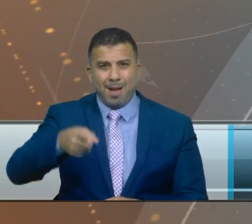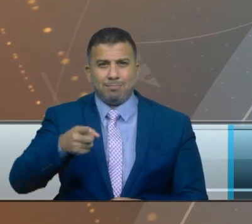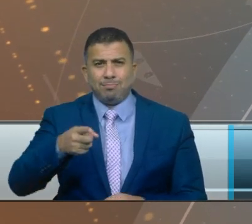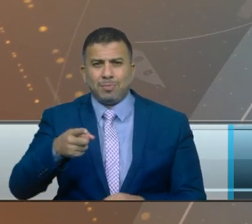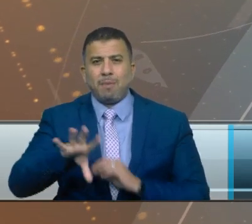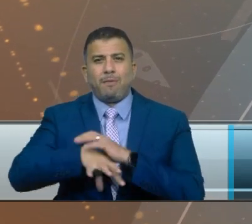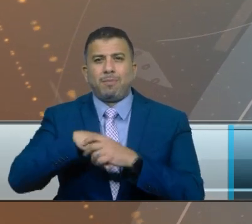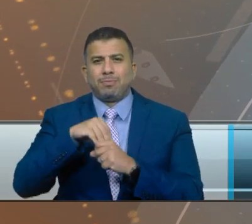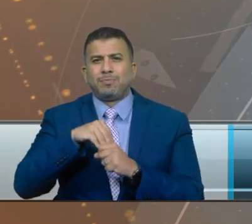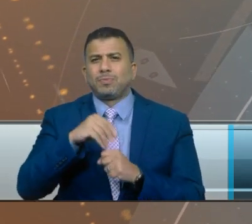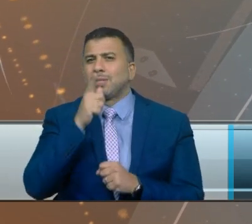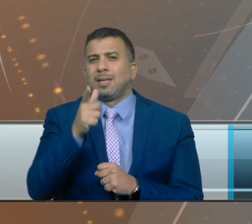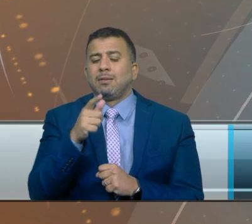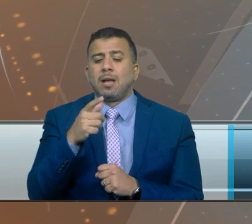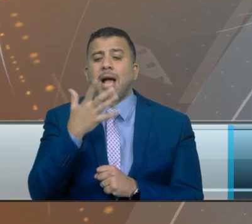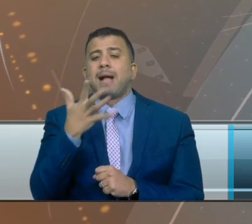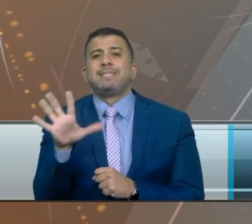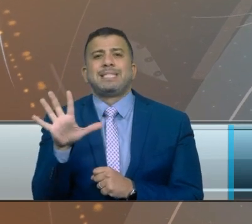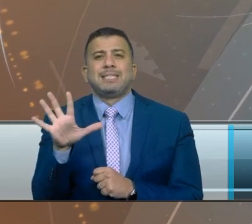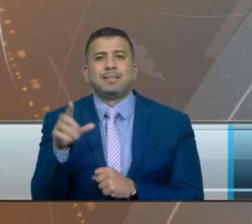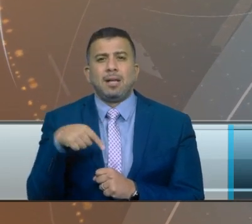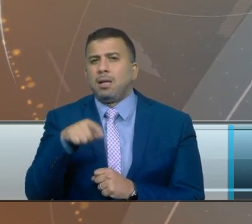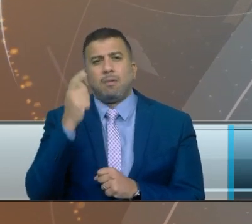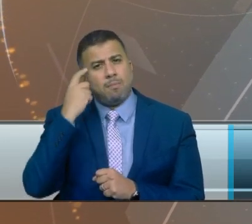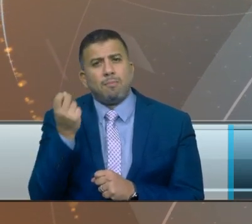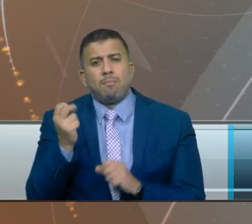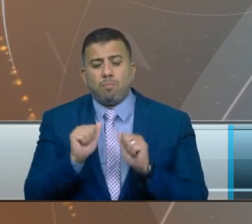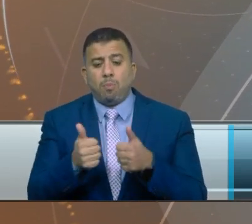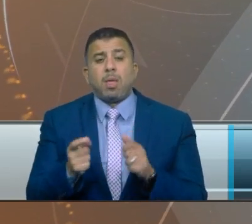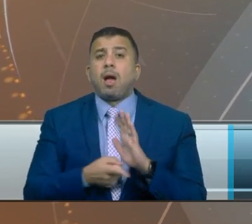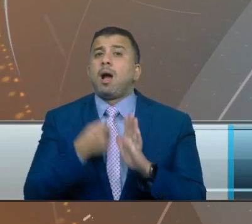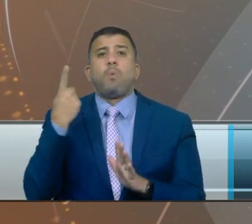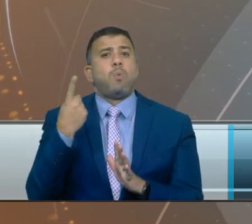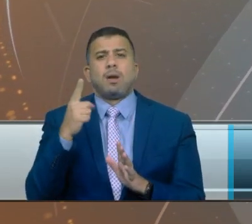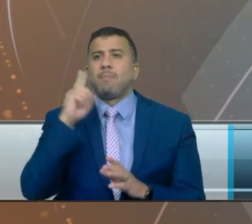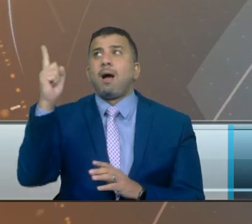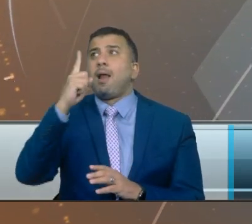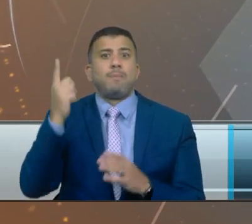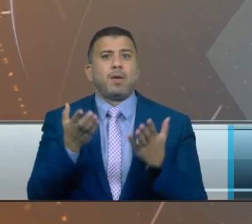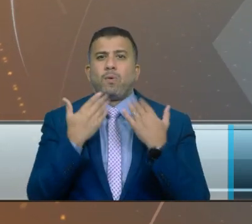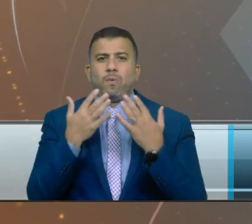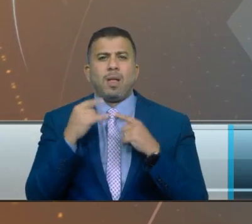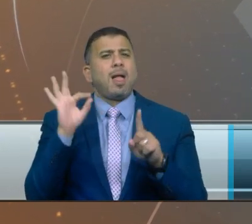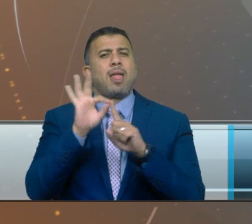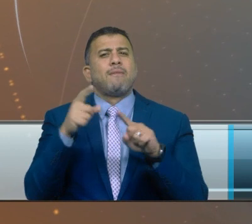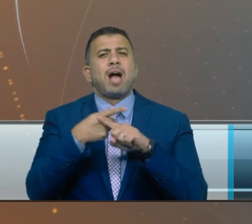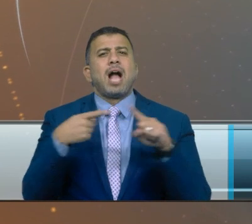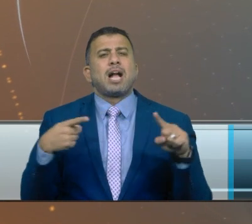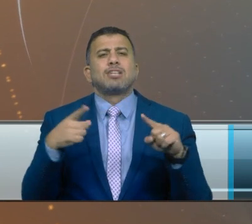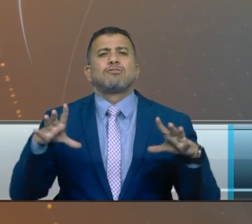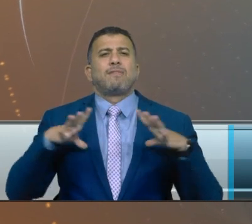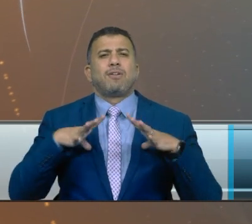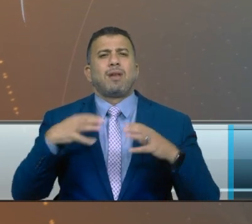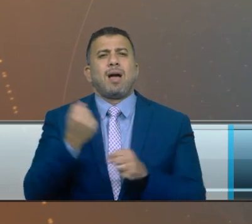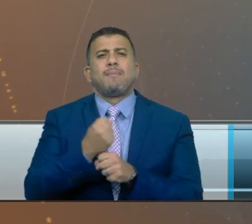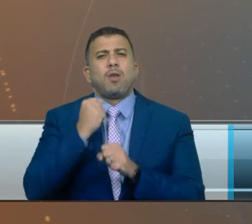في يوليو الماضي ضمن مشاريع الخمسين في مبادره هي الاولى من نوعها عالميا وتهدفه اجازه